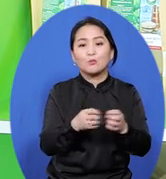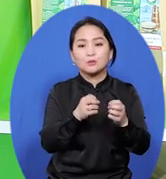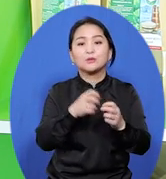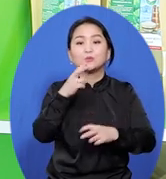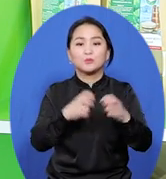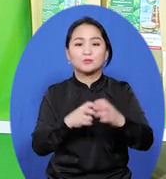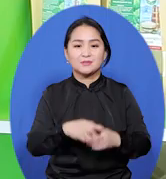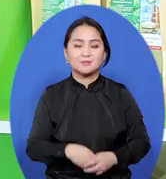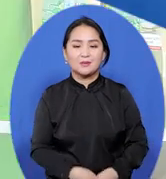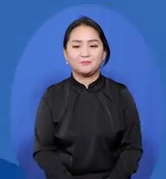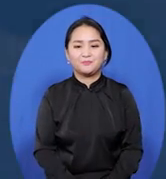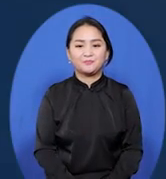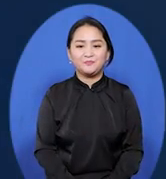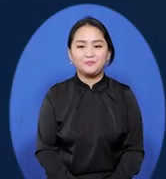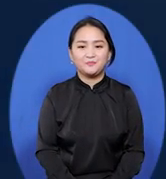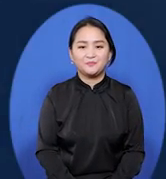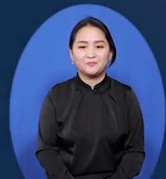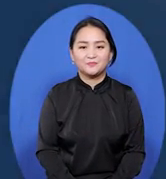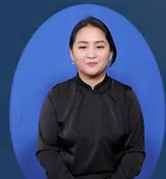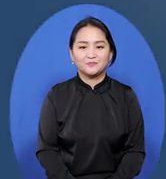бүтээгдэхүүн үйлдвэрлсэн байгаа.